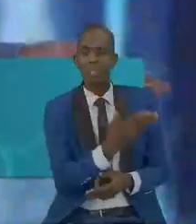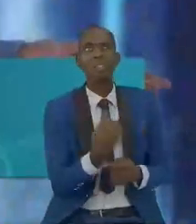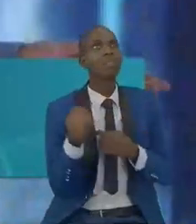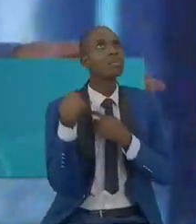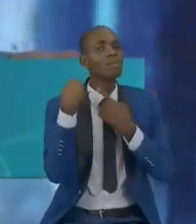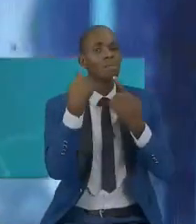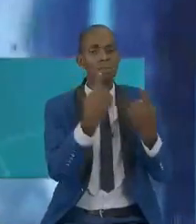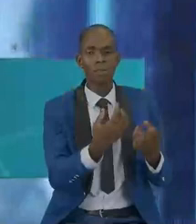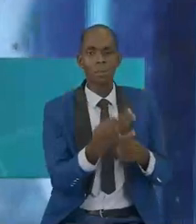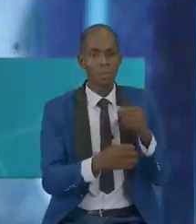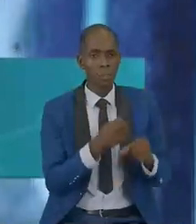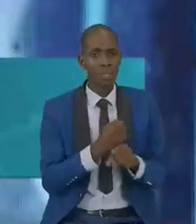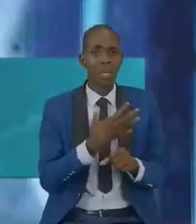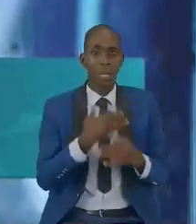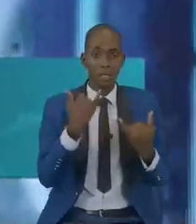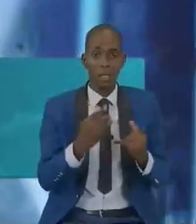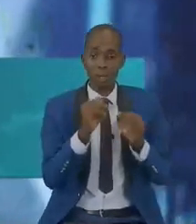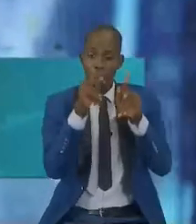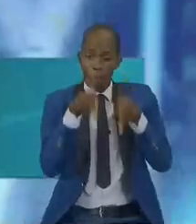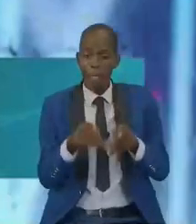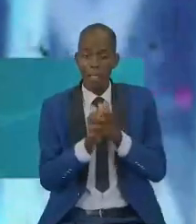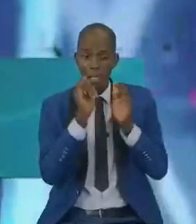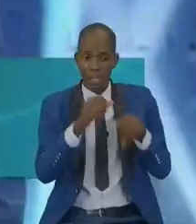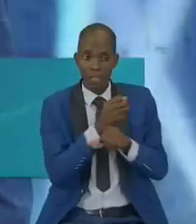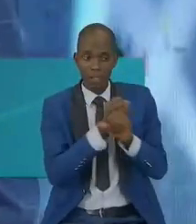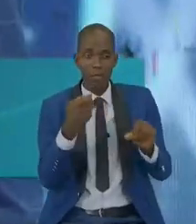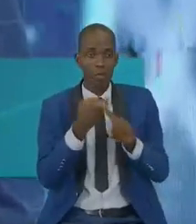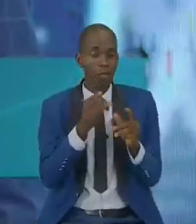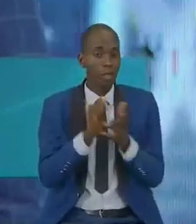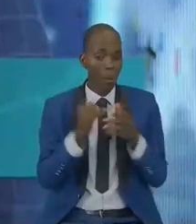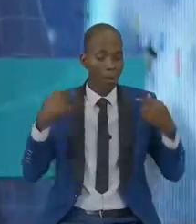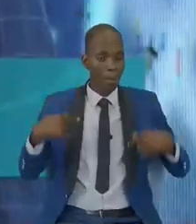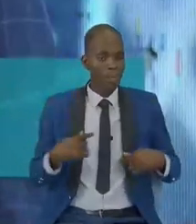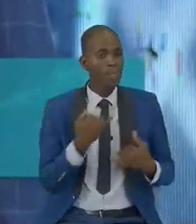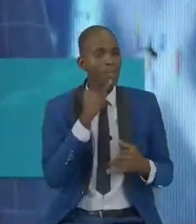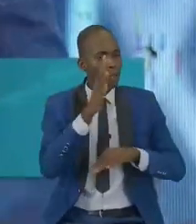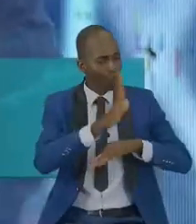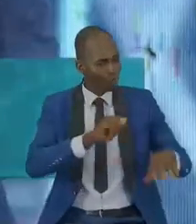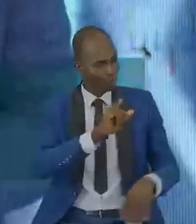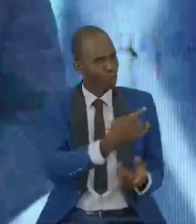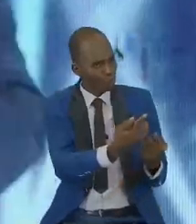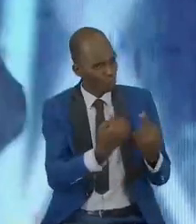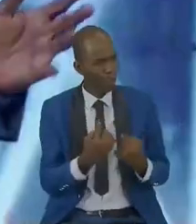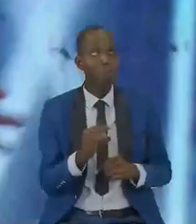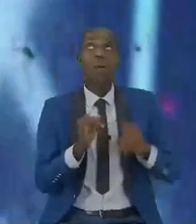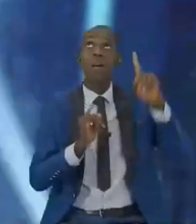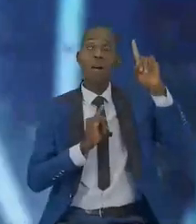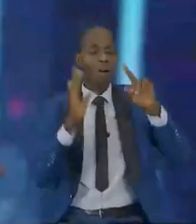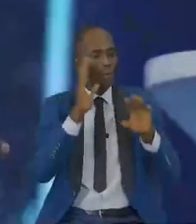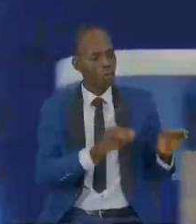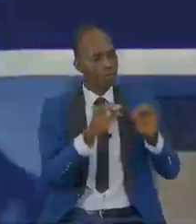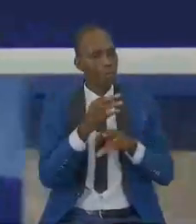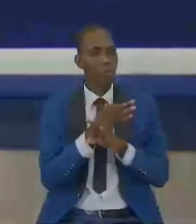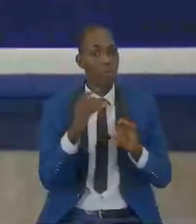L'affliction était là. Et la seule personne qui puisse ôter l'affliction, il te dit, mais viens, je